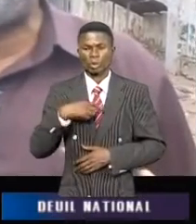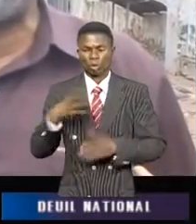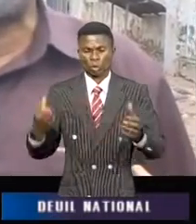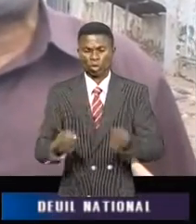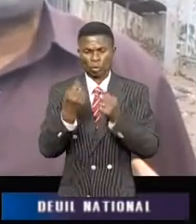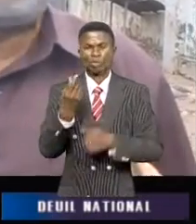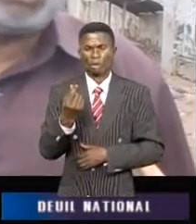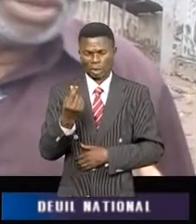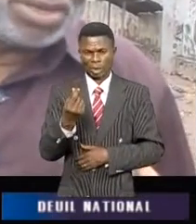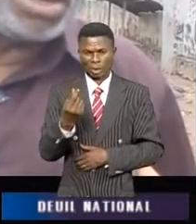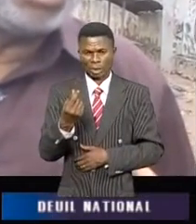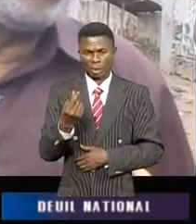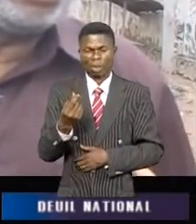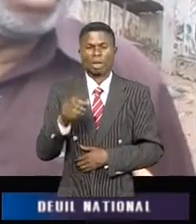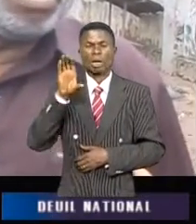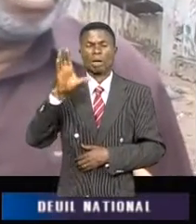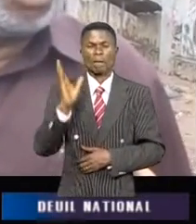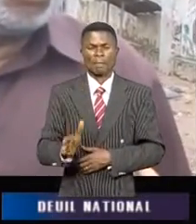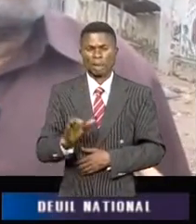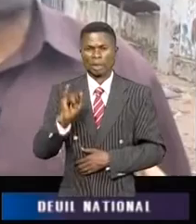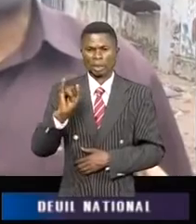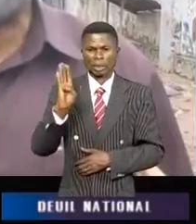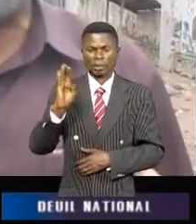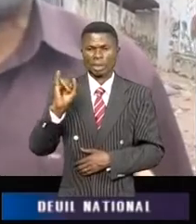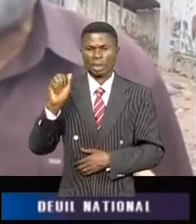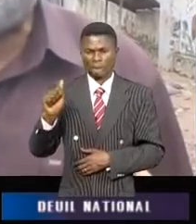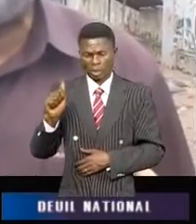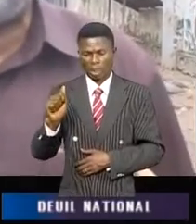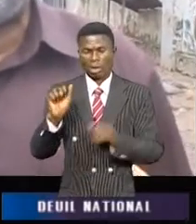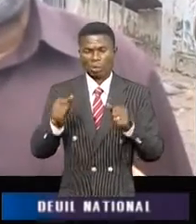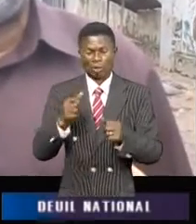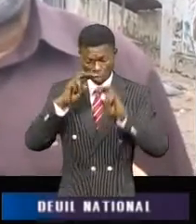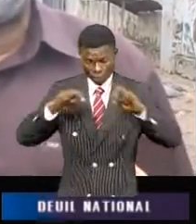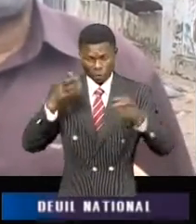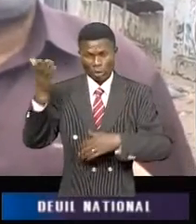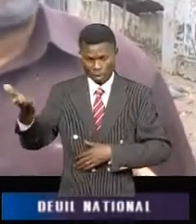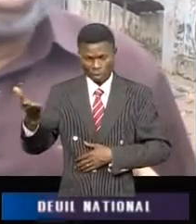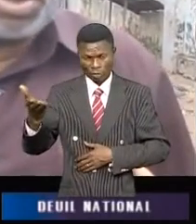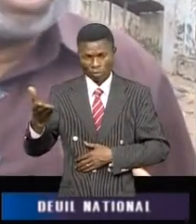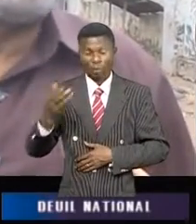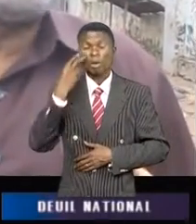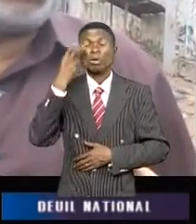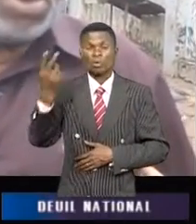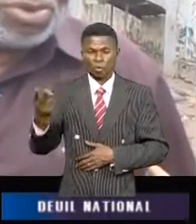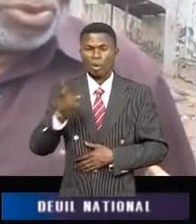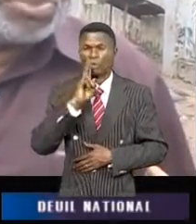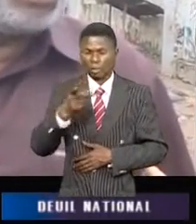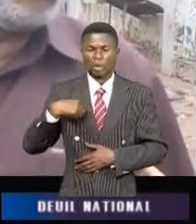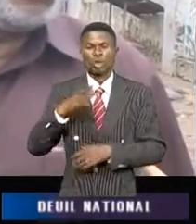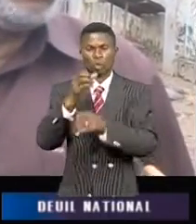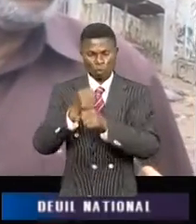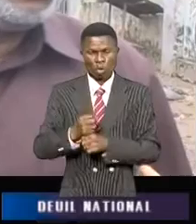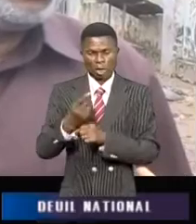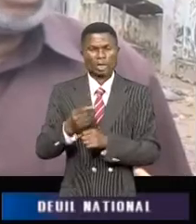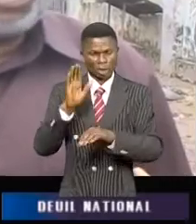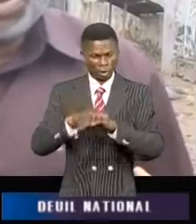un financement auprès de notre banquier qui est UBA. Vous pouvez aller vérifier. Vous pouvez aller voir que nous avons reçu le